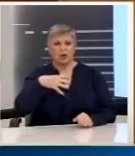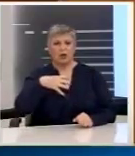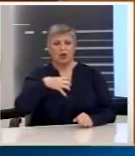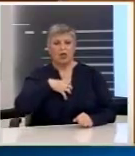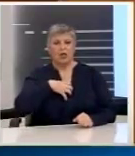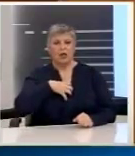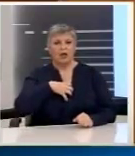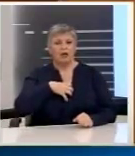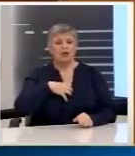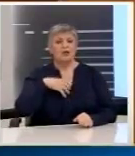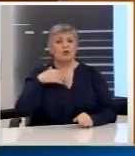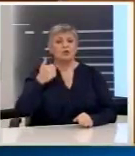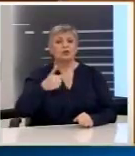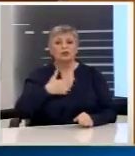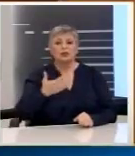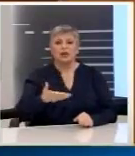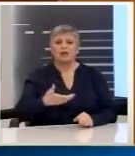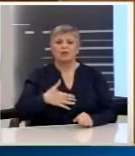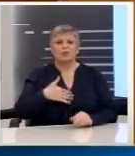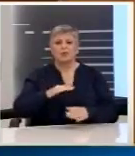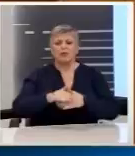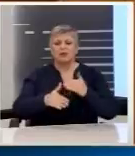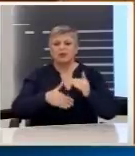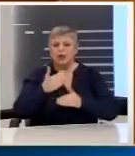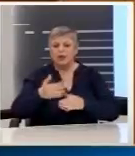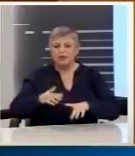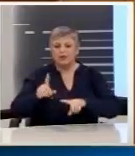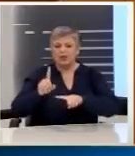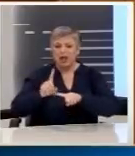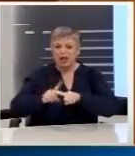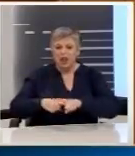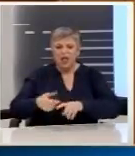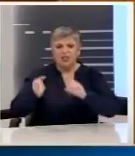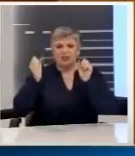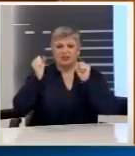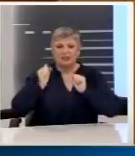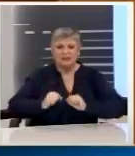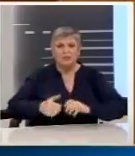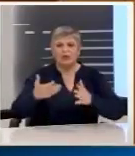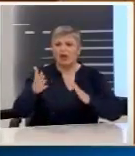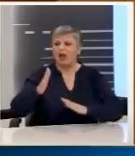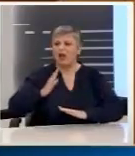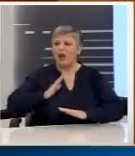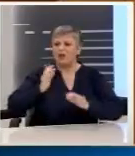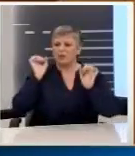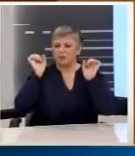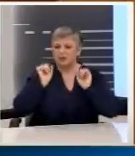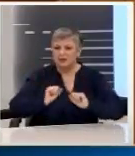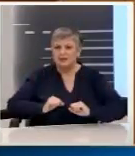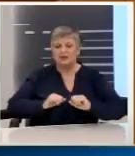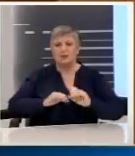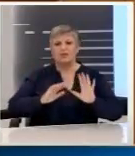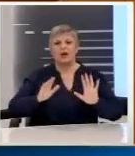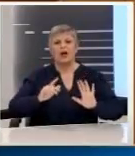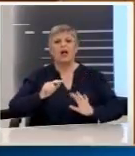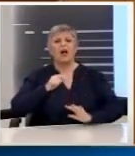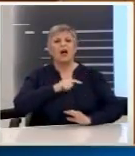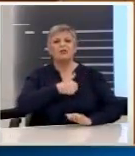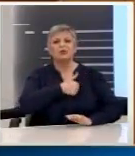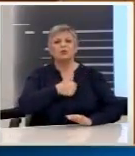ώστε με κάθε κόστος για τη χώρα, την οικονομία και τους ίδιους τους πολίτες να επανέλθει το